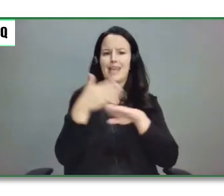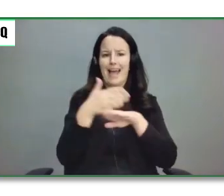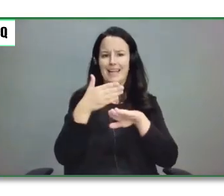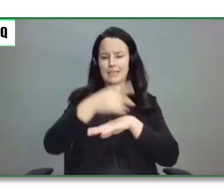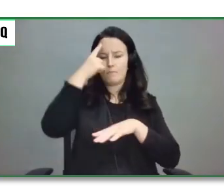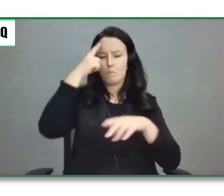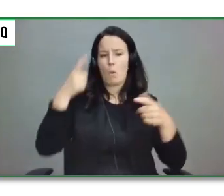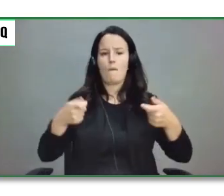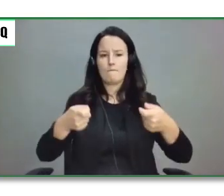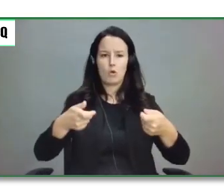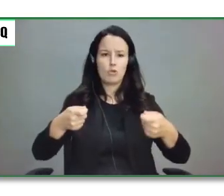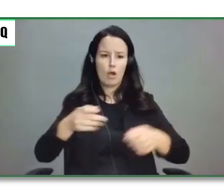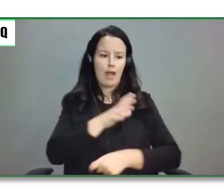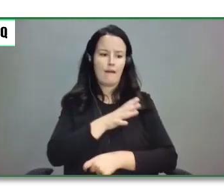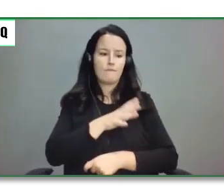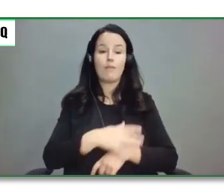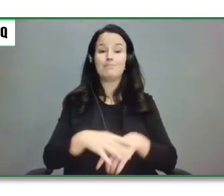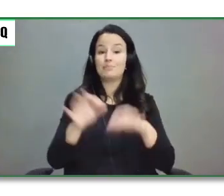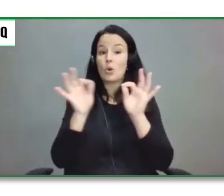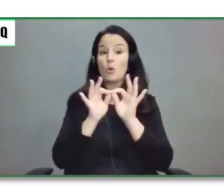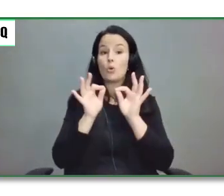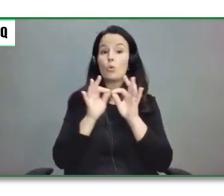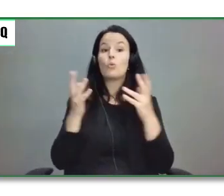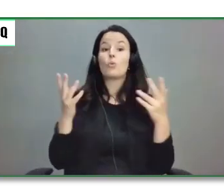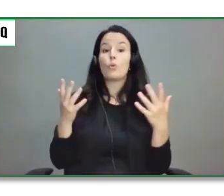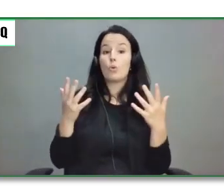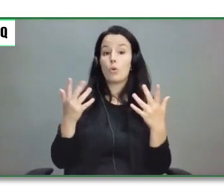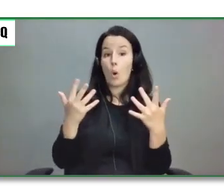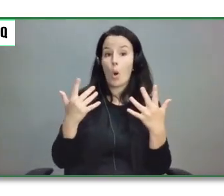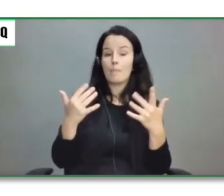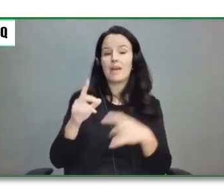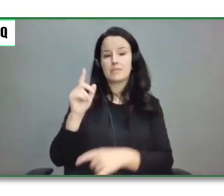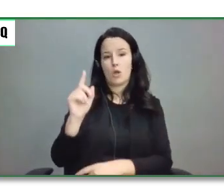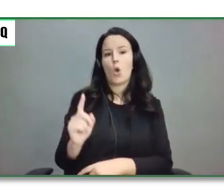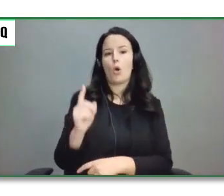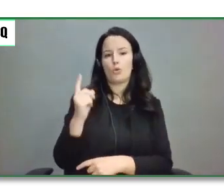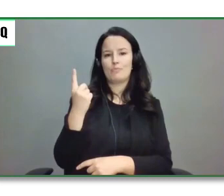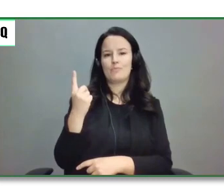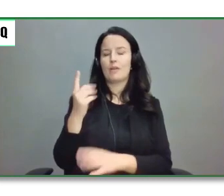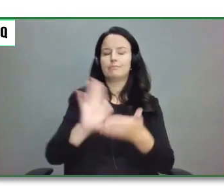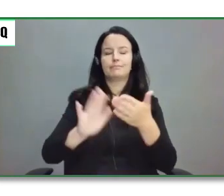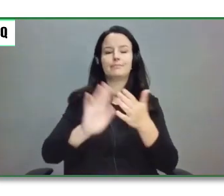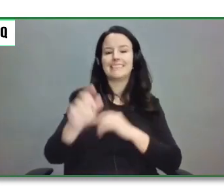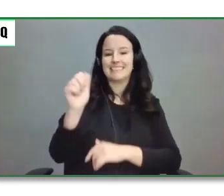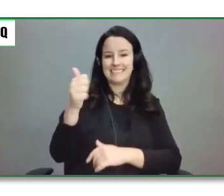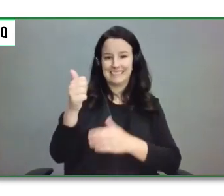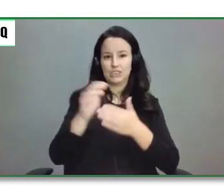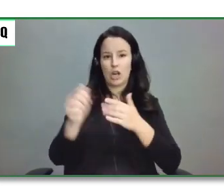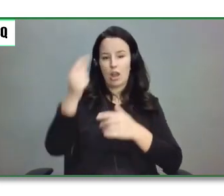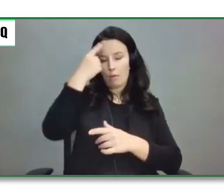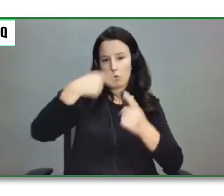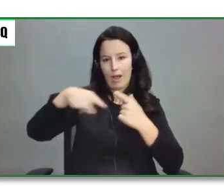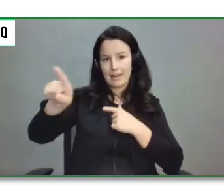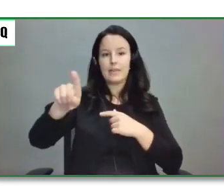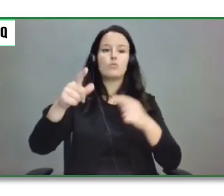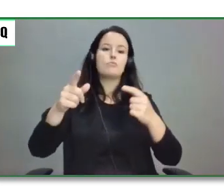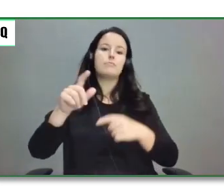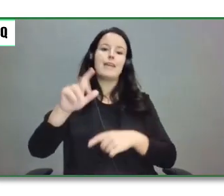roulants. Le coût de ce service est $10 pour un aller simple, $20 pour un aller-retour.